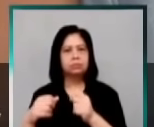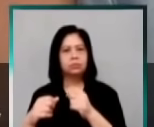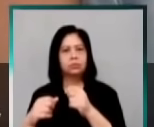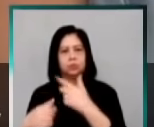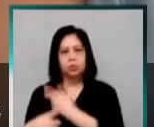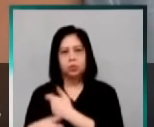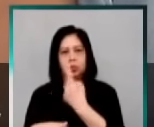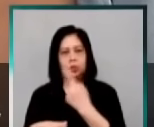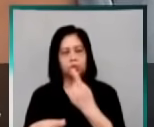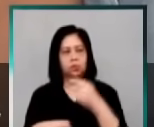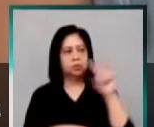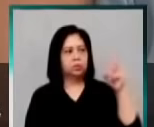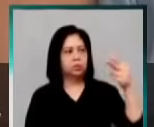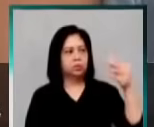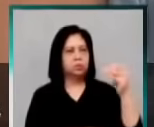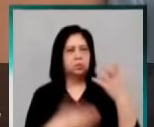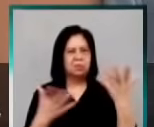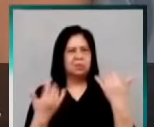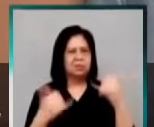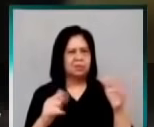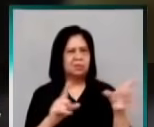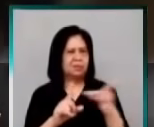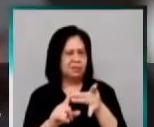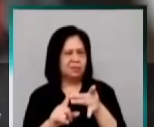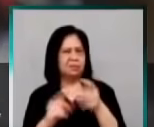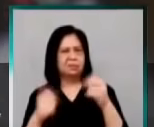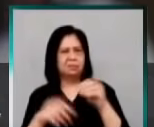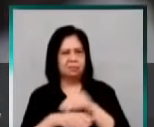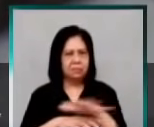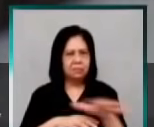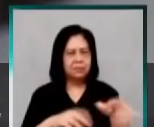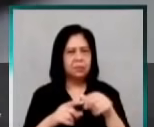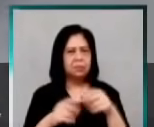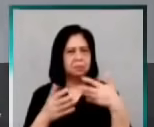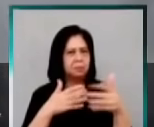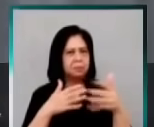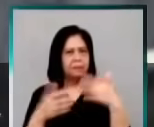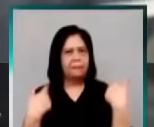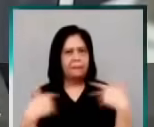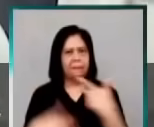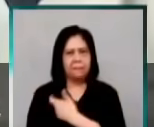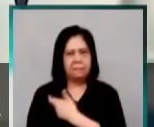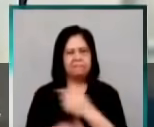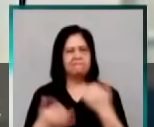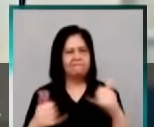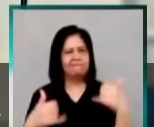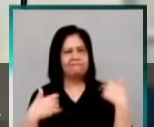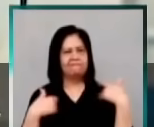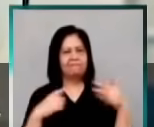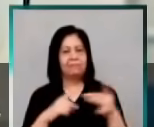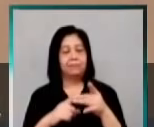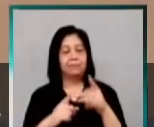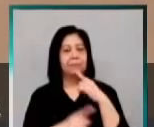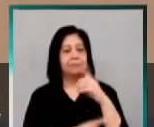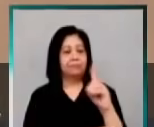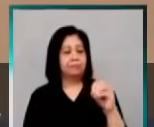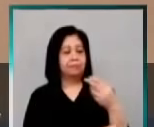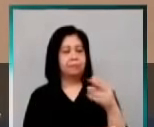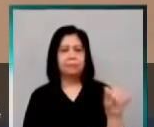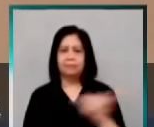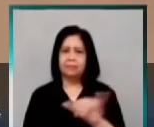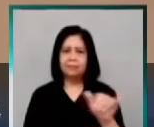pa raw kasing mahawa at makahawa ang mga nabakunahan na. Ang DOH, sinabi na rin noon na hindi pa